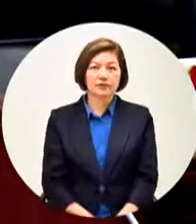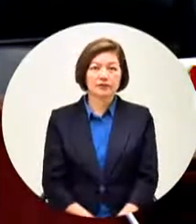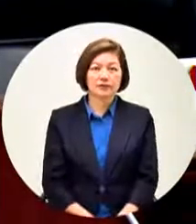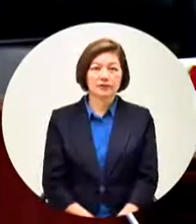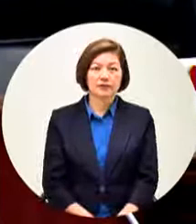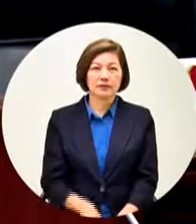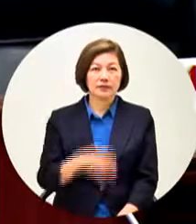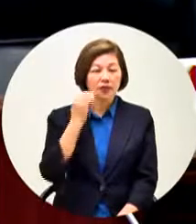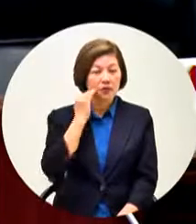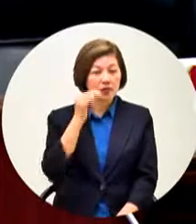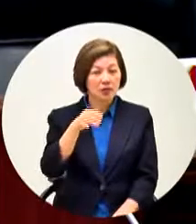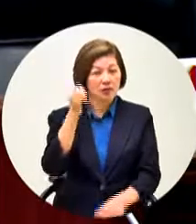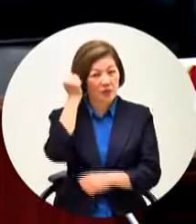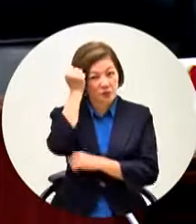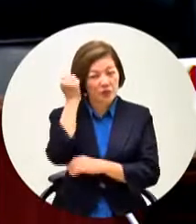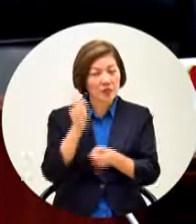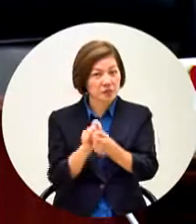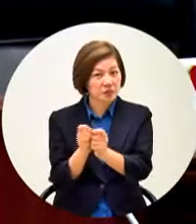你若是住伫遮啦吼。